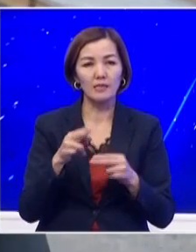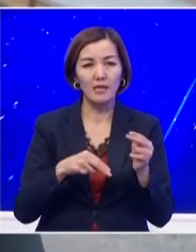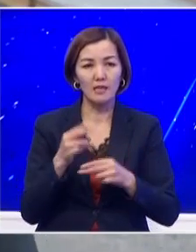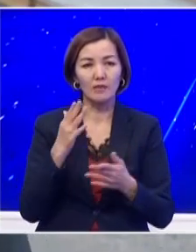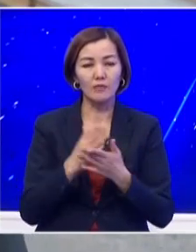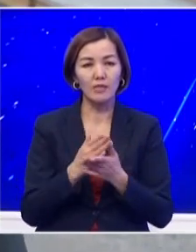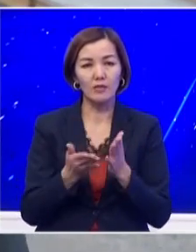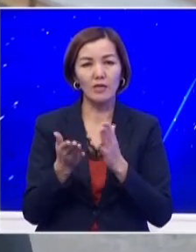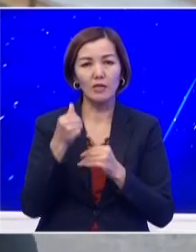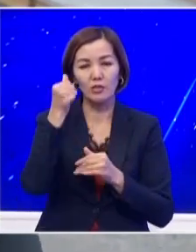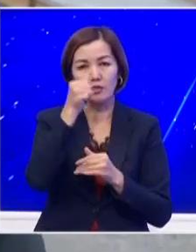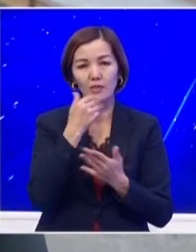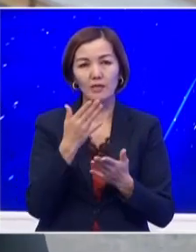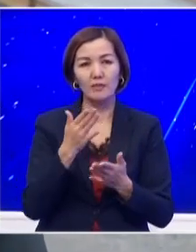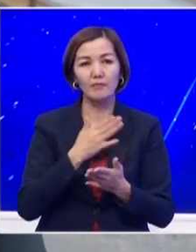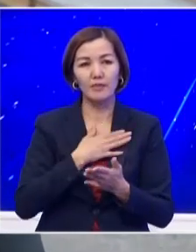Ана жылы бізде